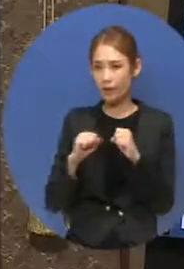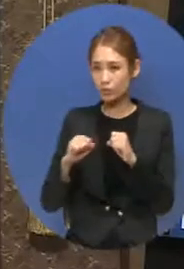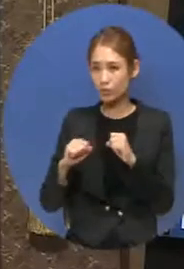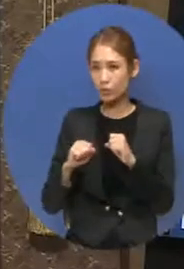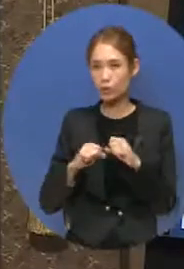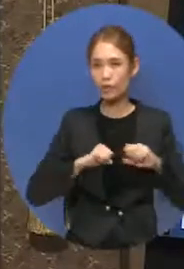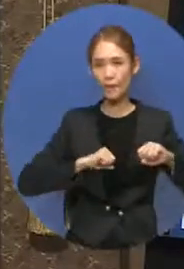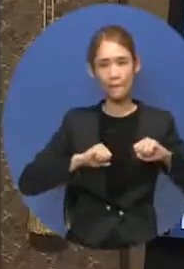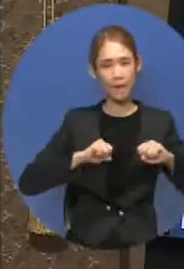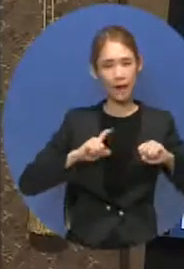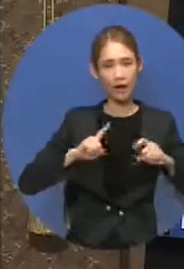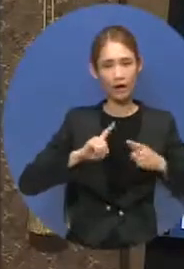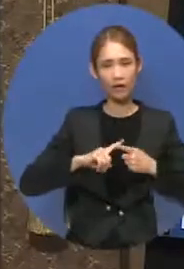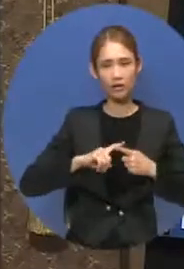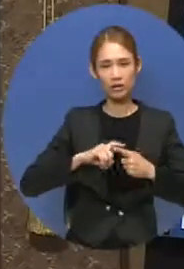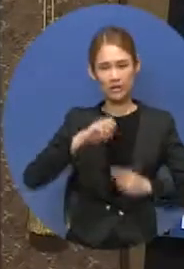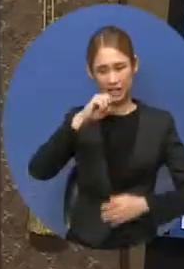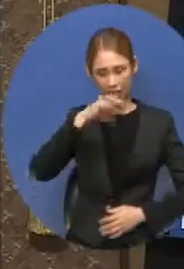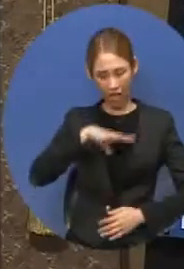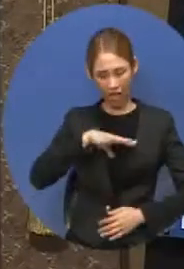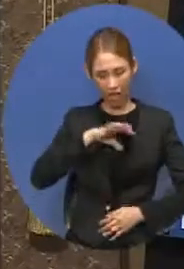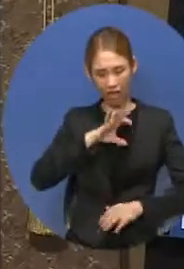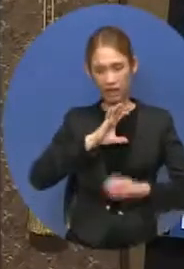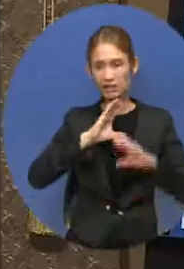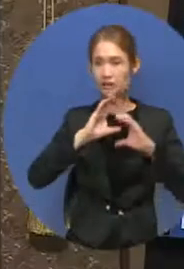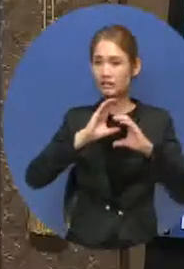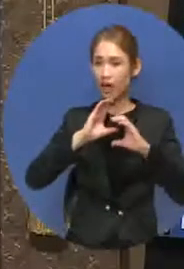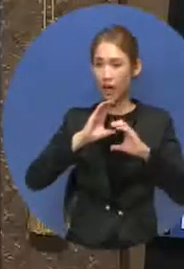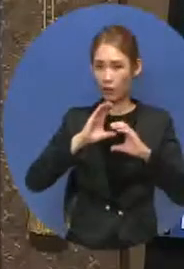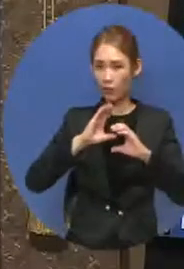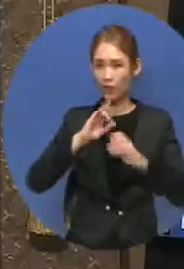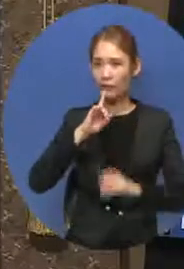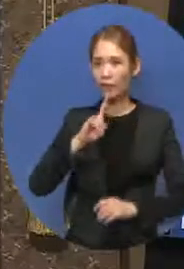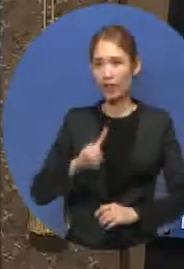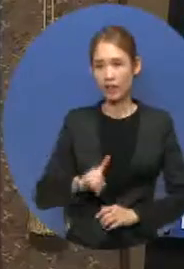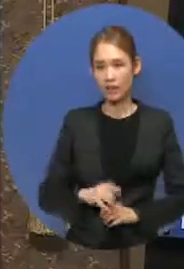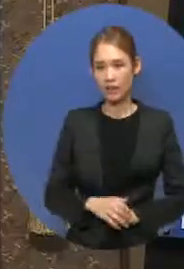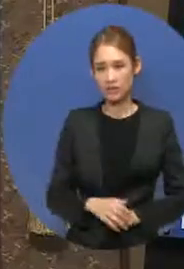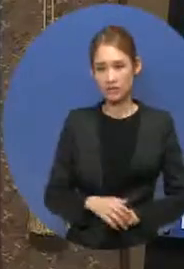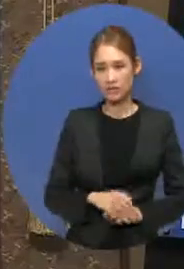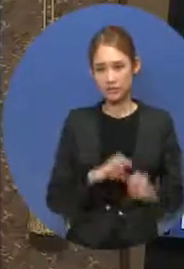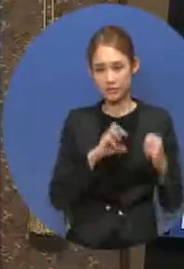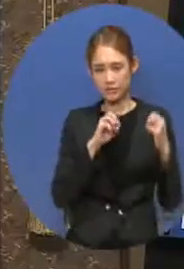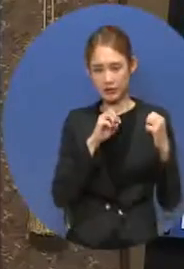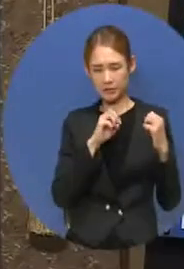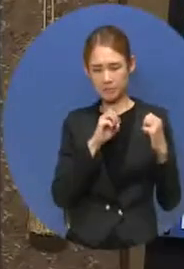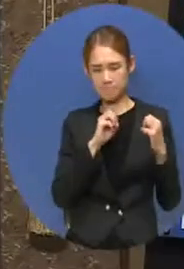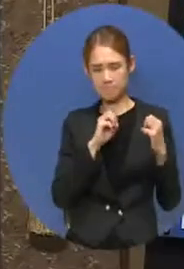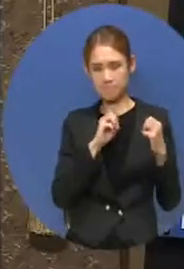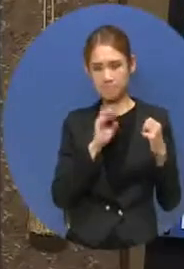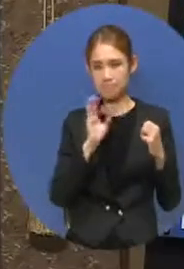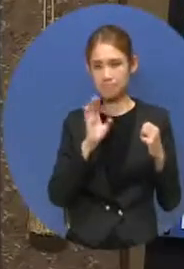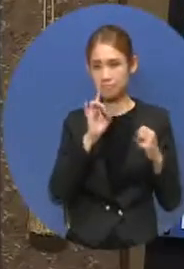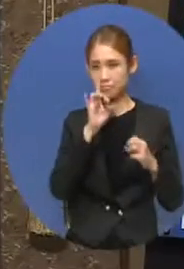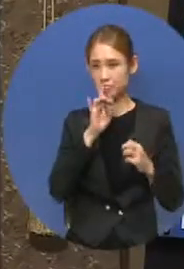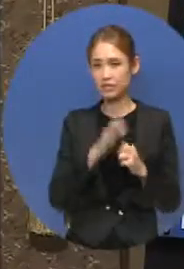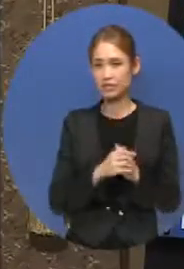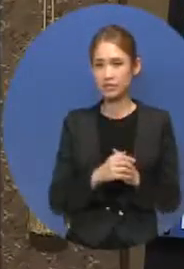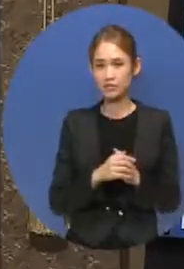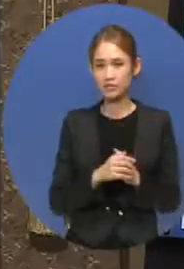것이 단순히 의사소통이다 라는 거죠. 뭔가 그분이 대화를 할 수가 없기 때문에 뭔가